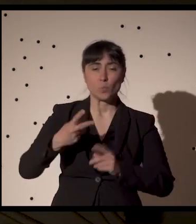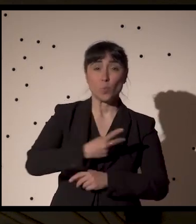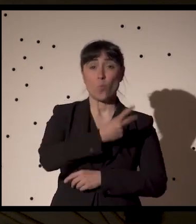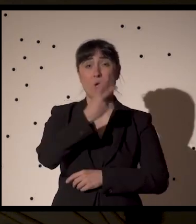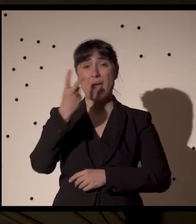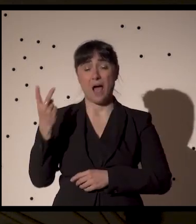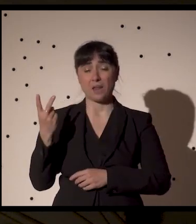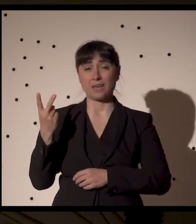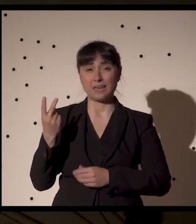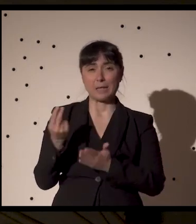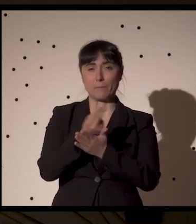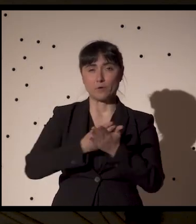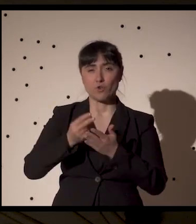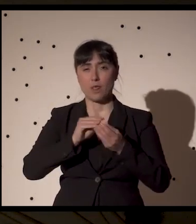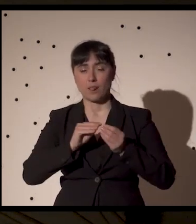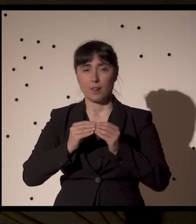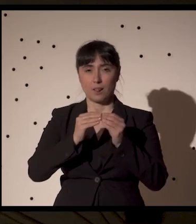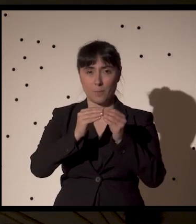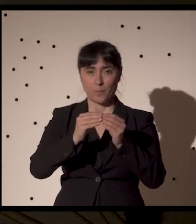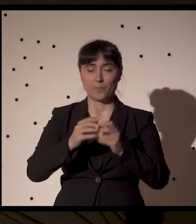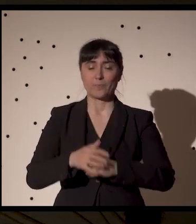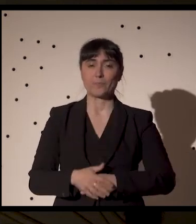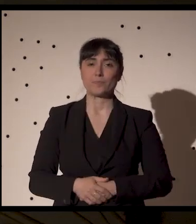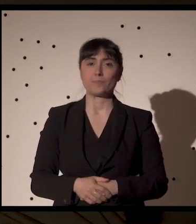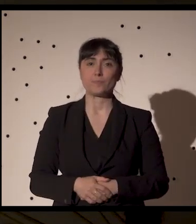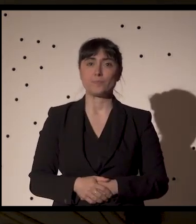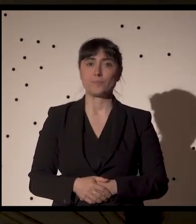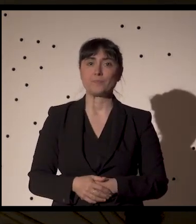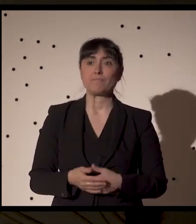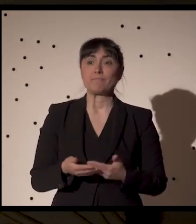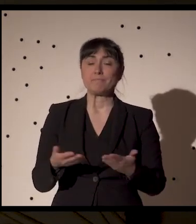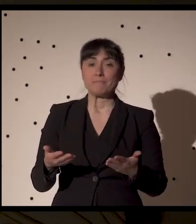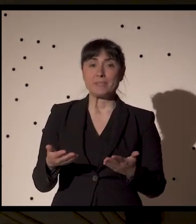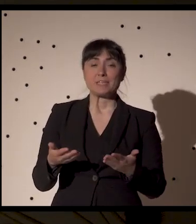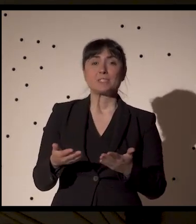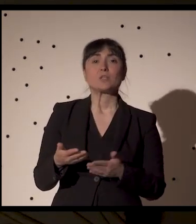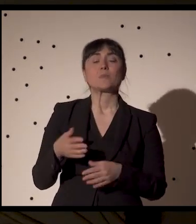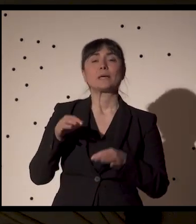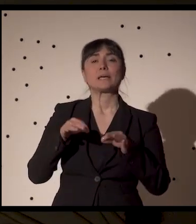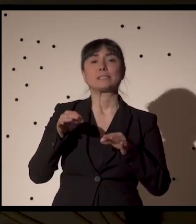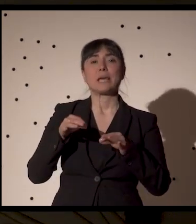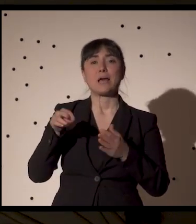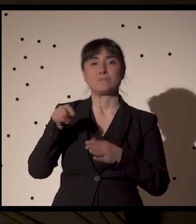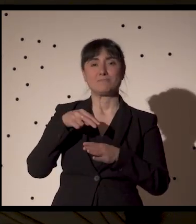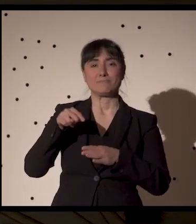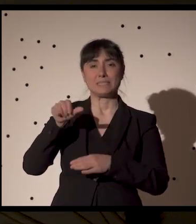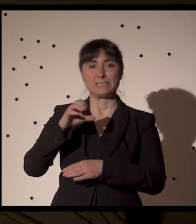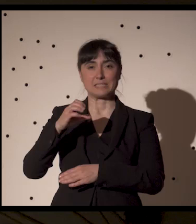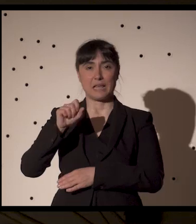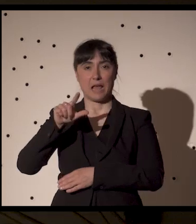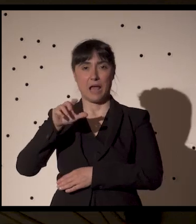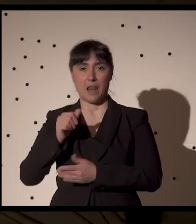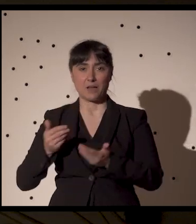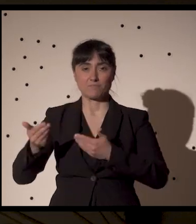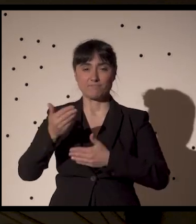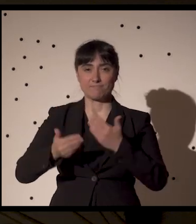poi ancora l'appuntamento tradizionale con l'accademia della Scala per Lo Schiaccianoci a dicembre un altro